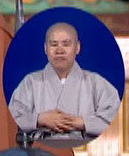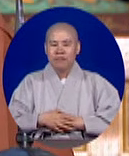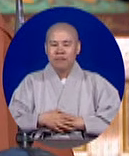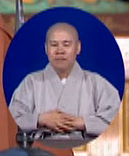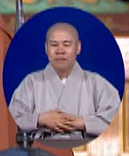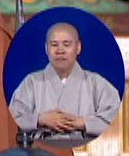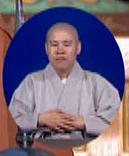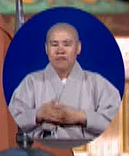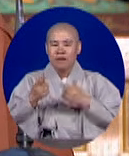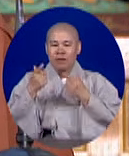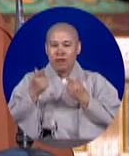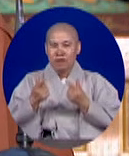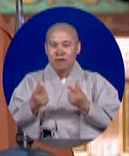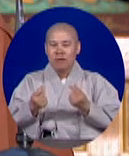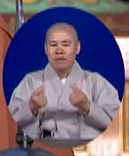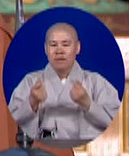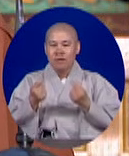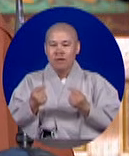이게 납니다, 이게.